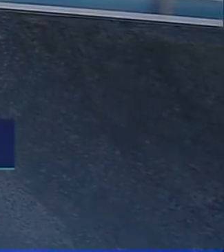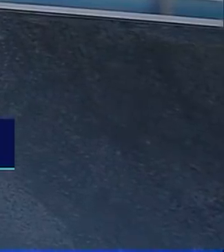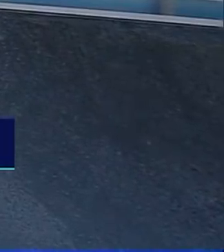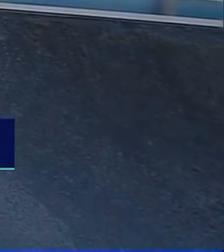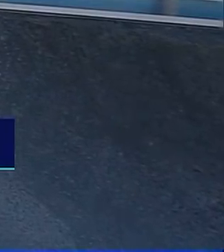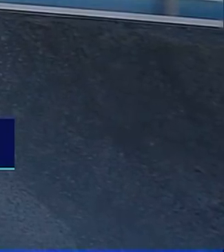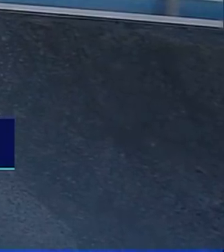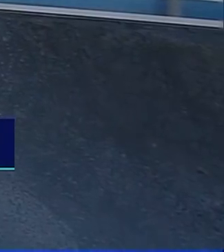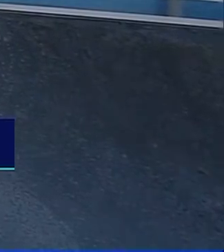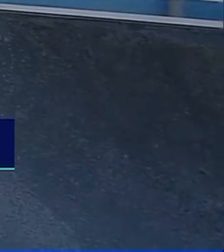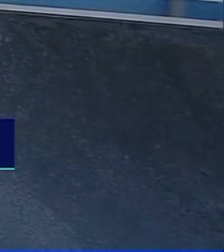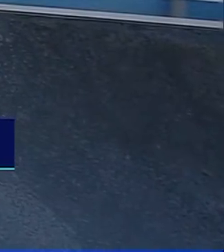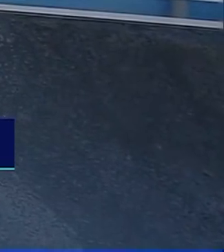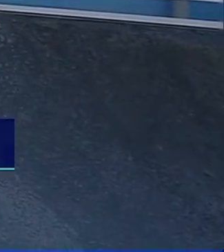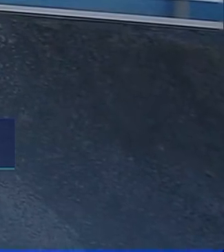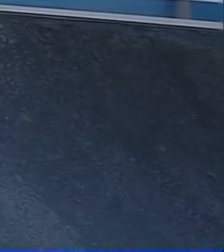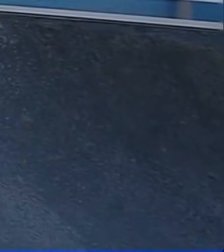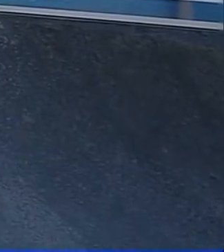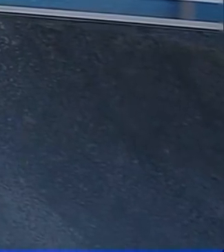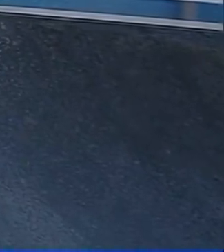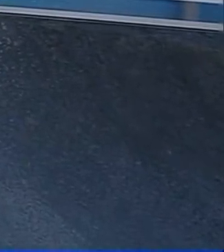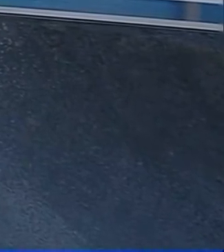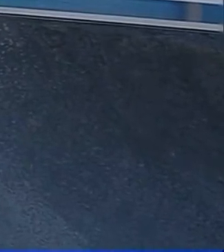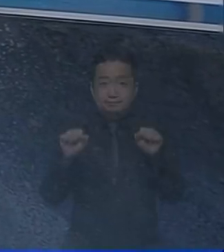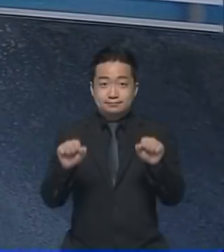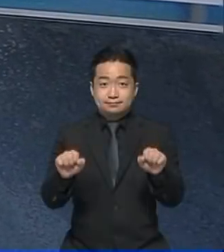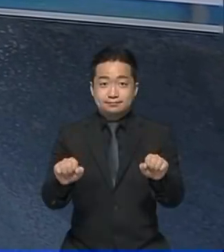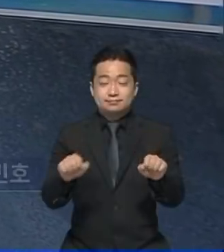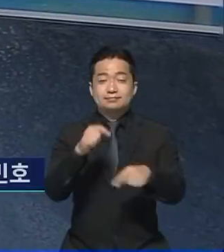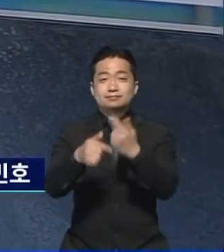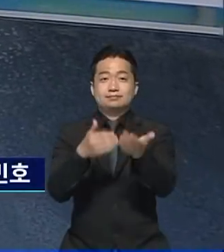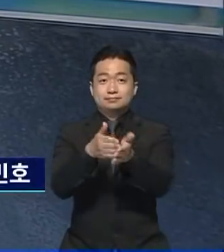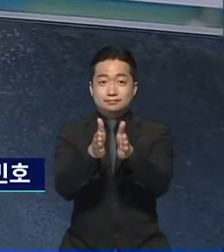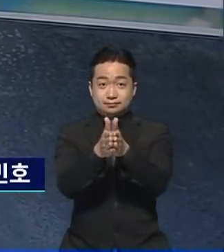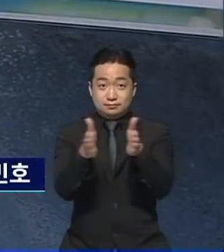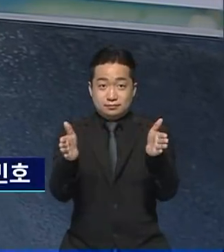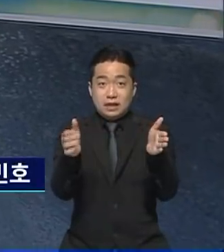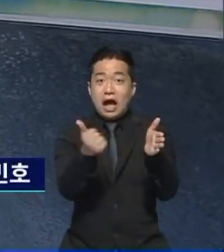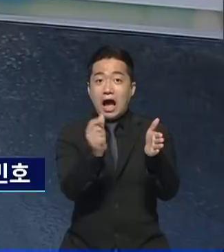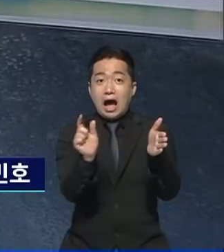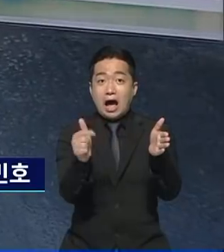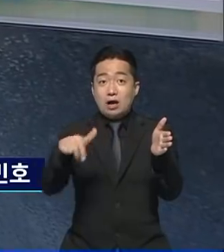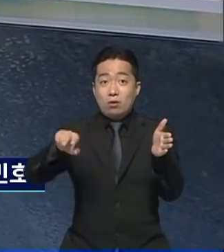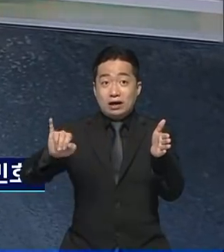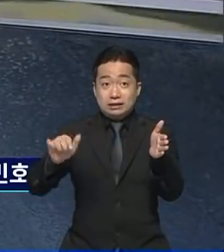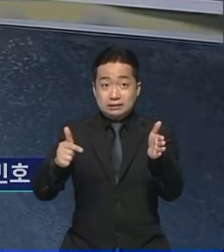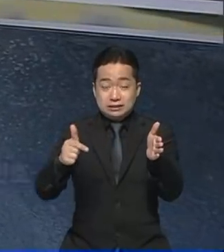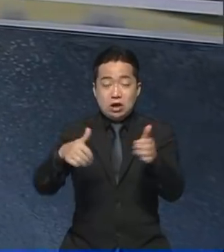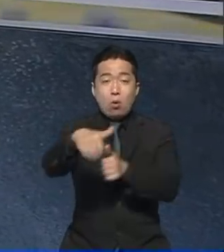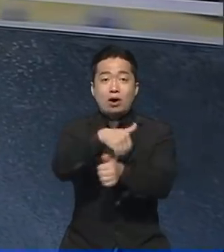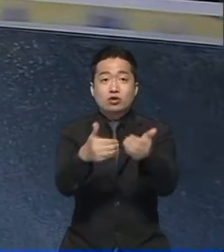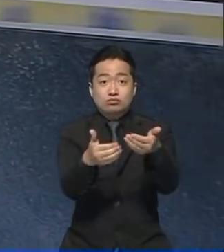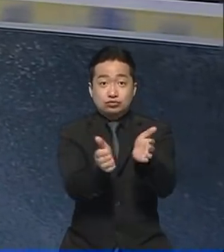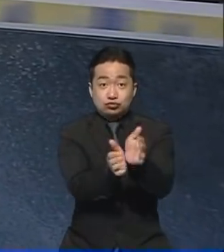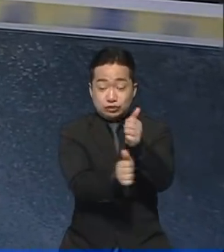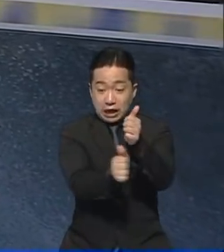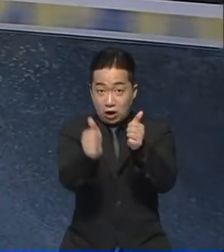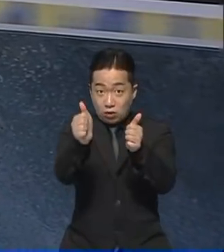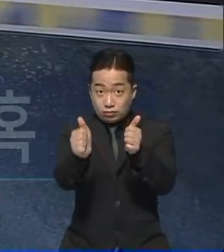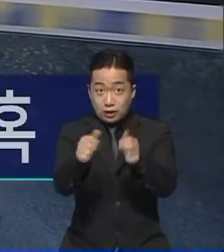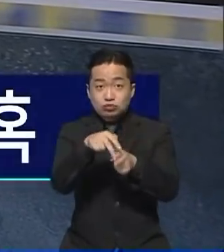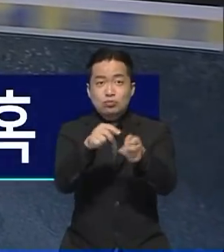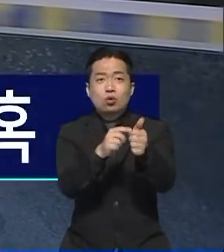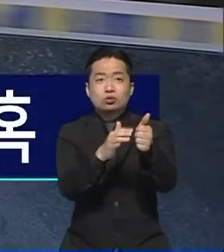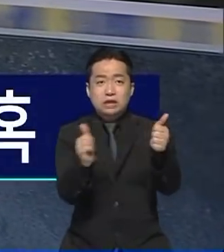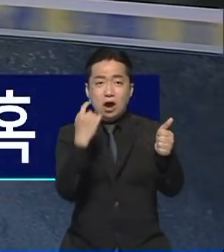여러분 안녕하십니까? 오늘은 한화진 환경부 장관 후보자 검증 보도로 시작합니다. 한 후보자는 현재